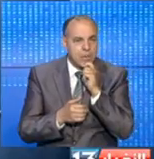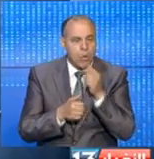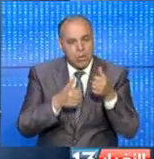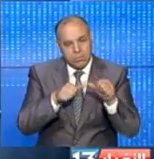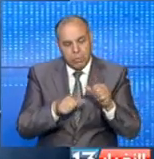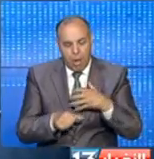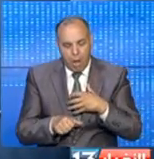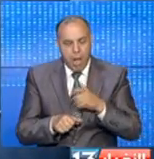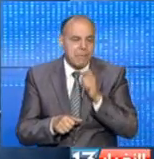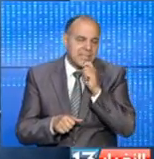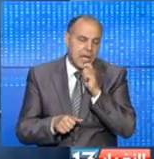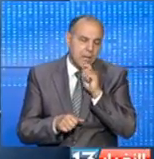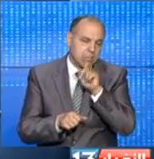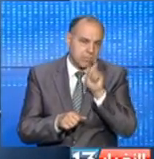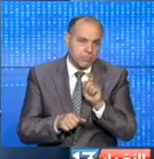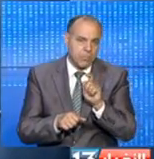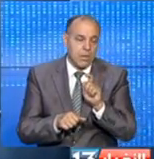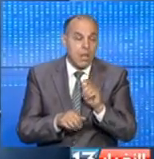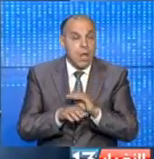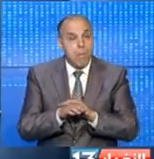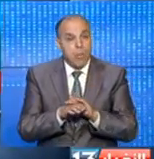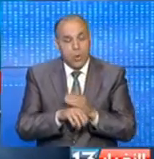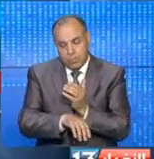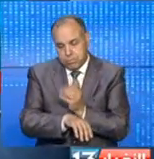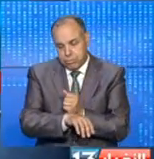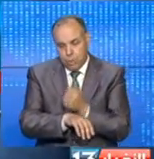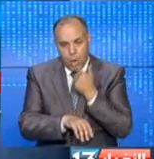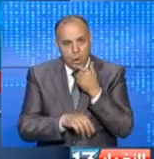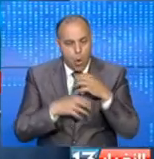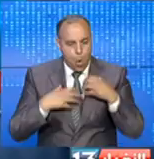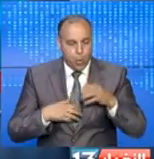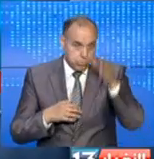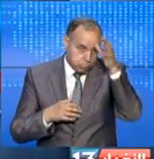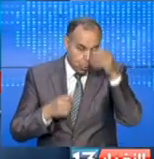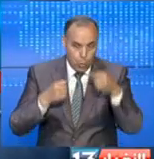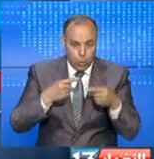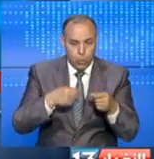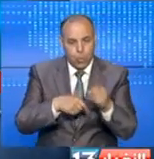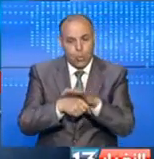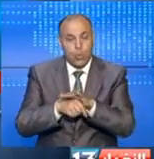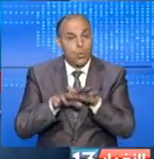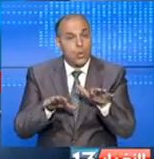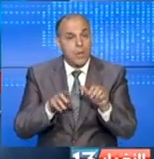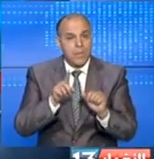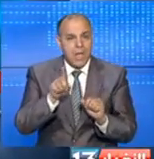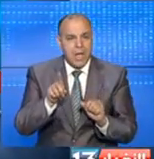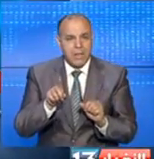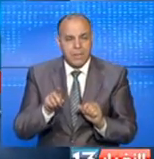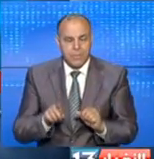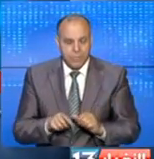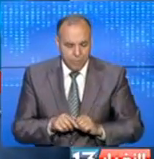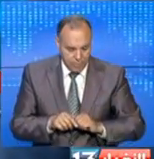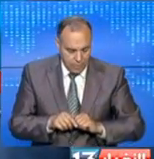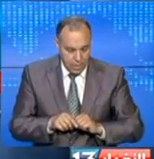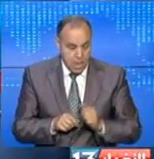للتنفس الصناعي وبشان تلقيح فد عضو اللجنه العلميه لمجابهه انتشار فيروس كورونا مين